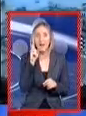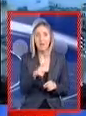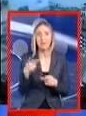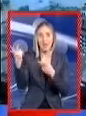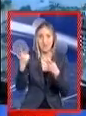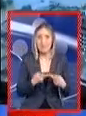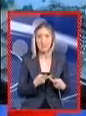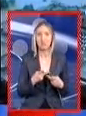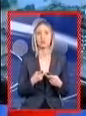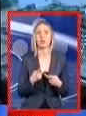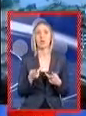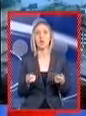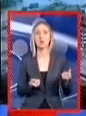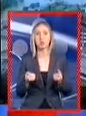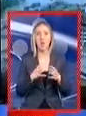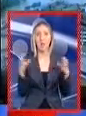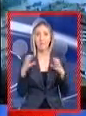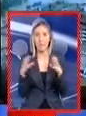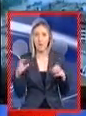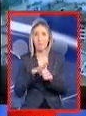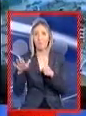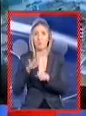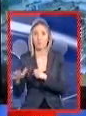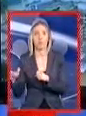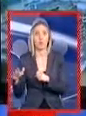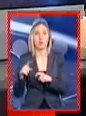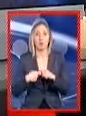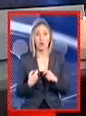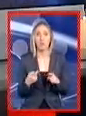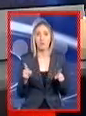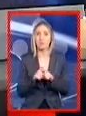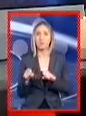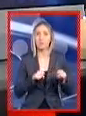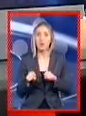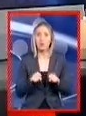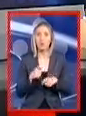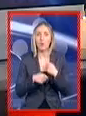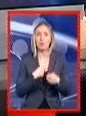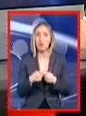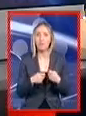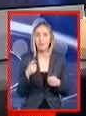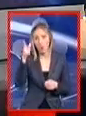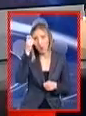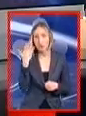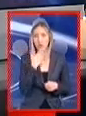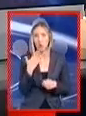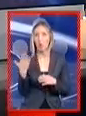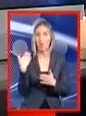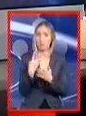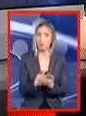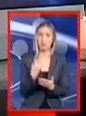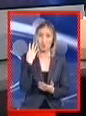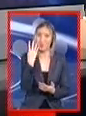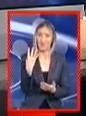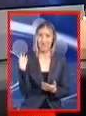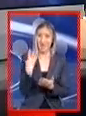svakodnevno se šalju šleperi ili kombi puni robe. Isto tako direktor u Beogradske poslovne škole, koji je u prethodnih 4 dana